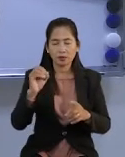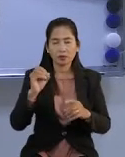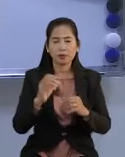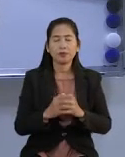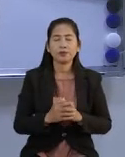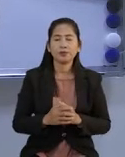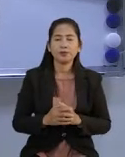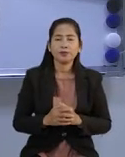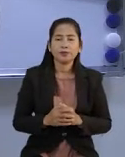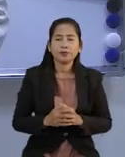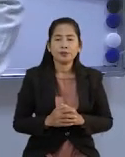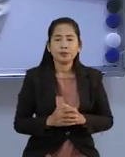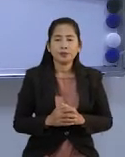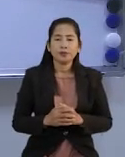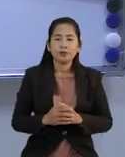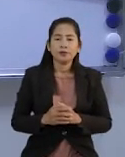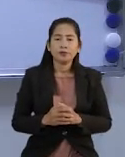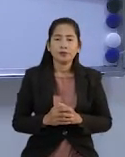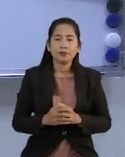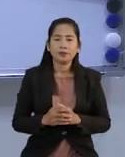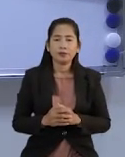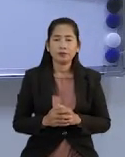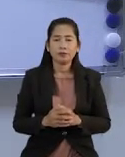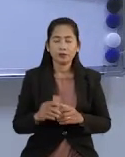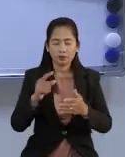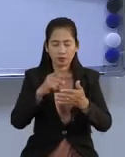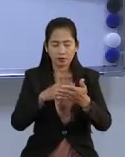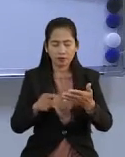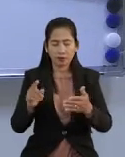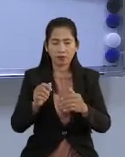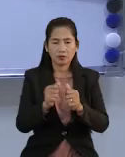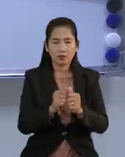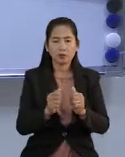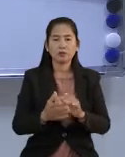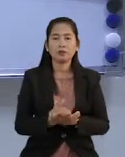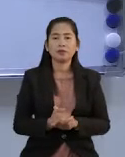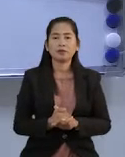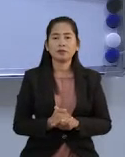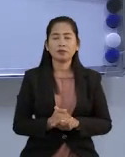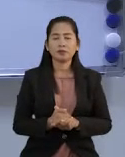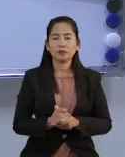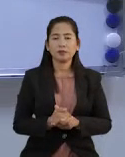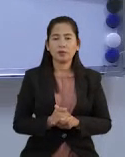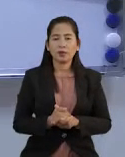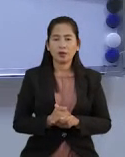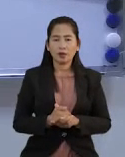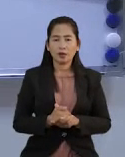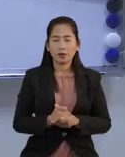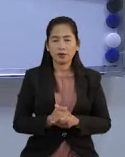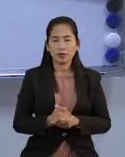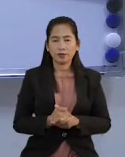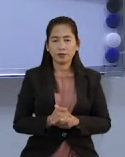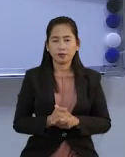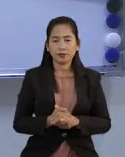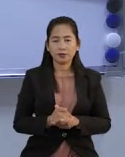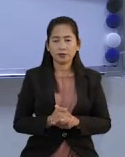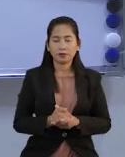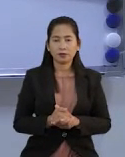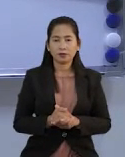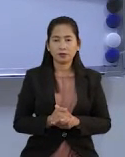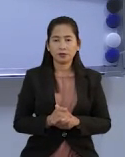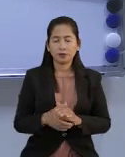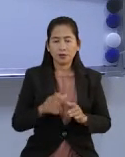khóc bí sồn. Chà. Chắc nè, cứ nâng cài chung con từng ọc nế. À lấy bộ phía khẳng